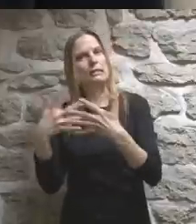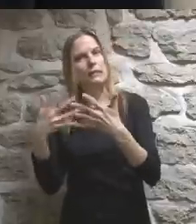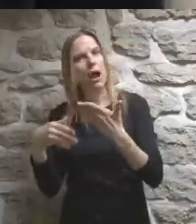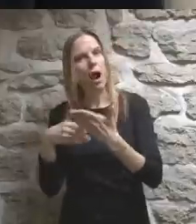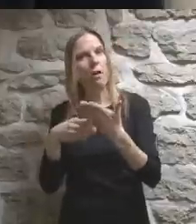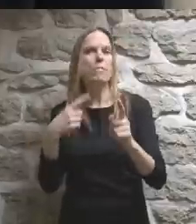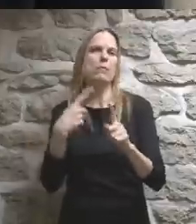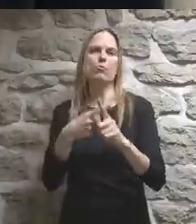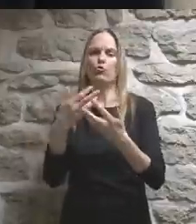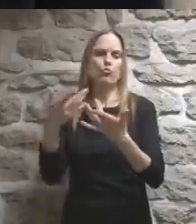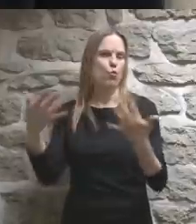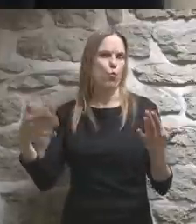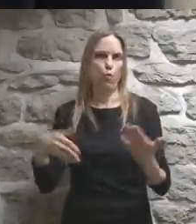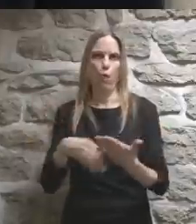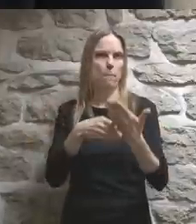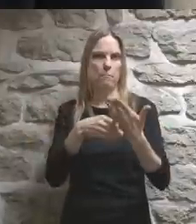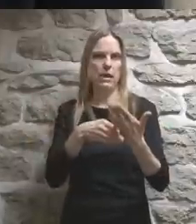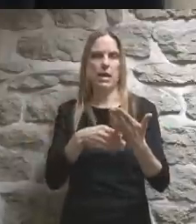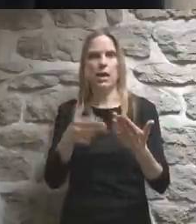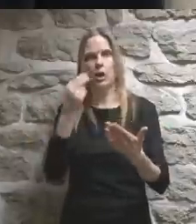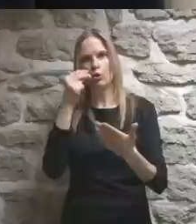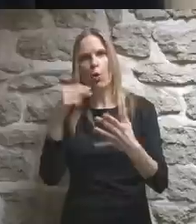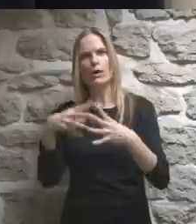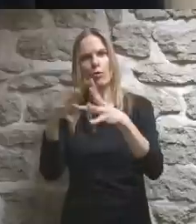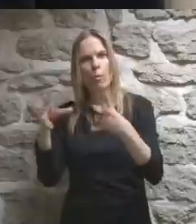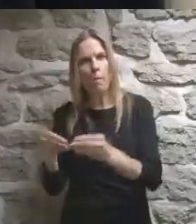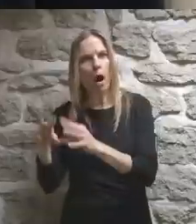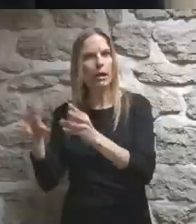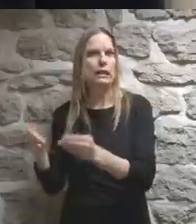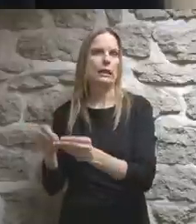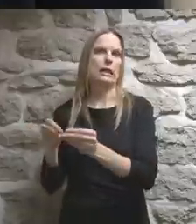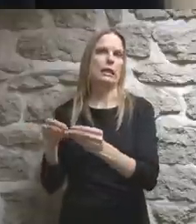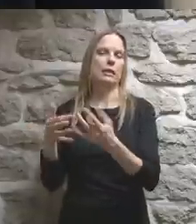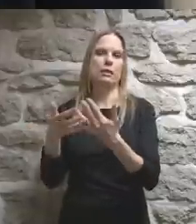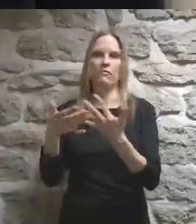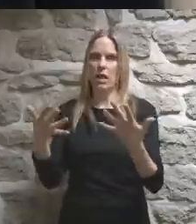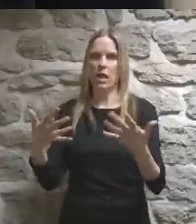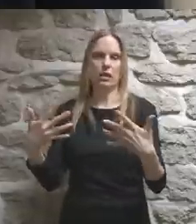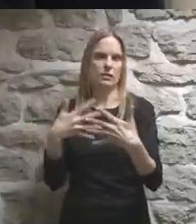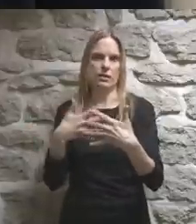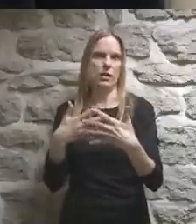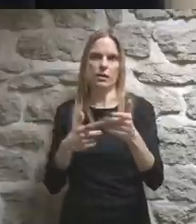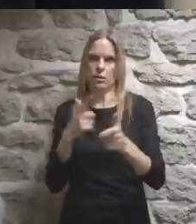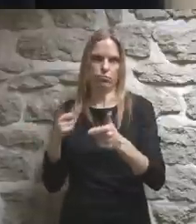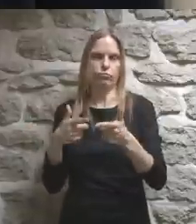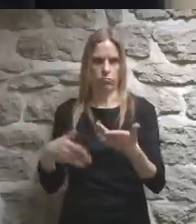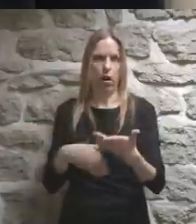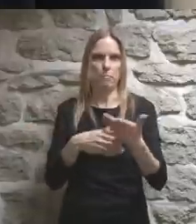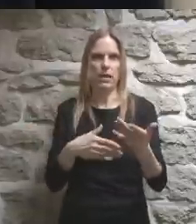abi, alustades lihtsustatult öeldes toidupakkidest, lõpetades siis sõjalise abiga reaalselt.